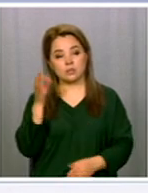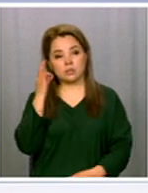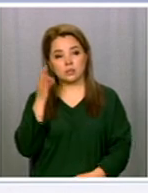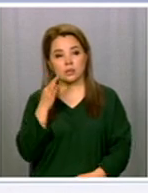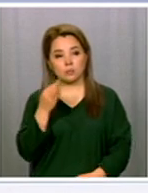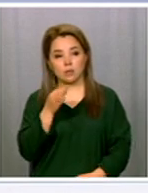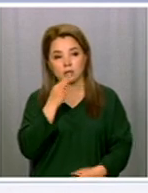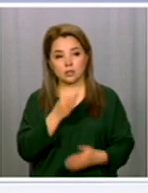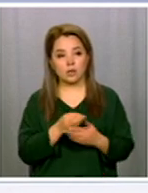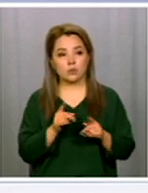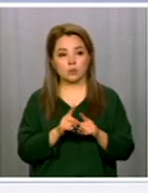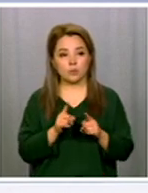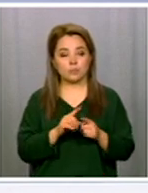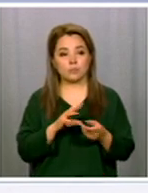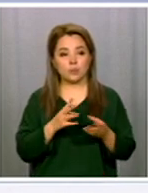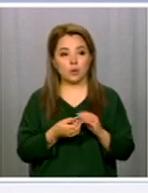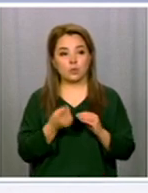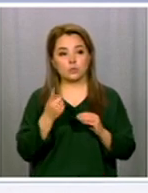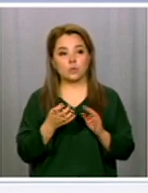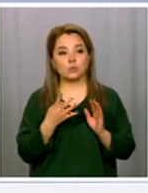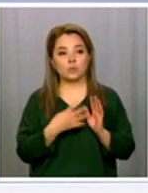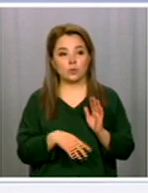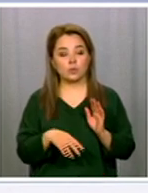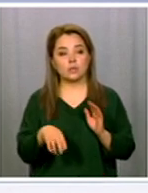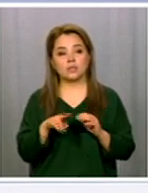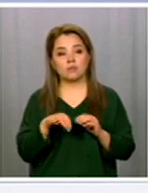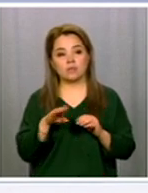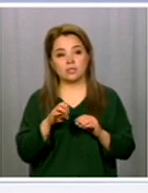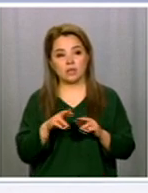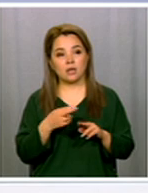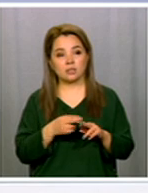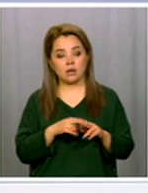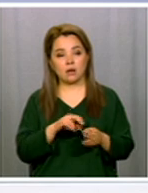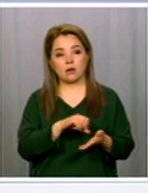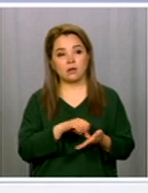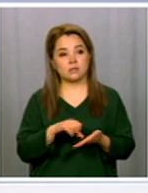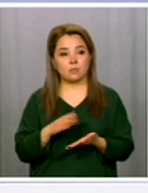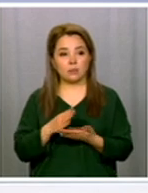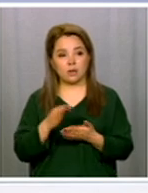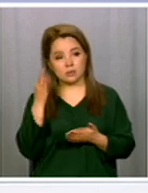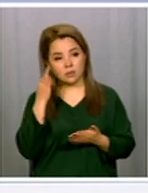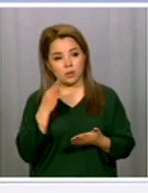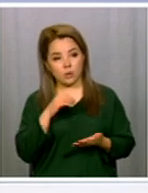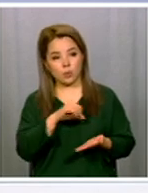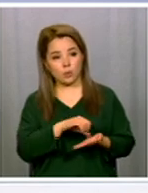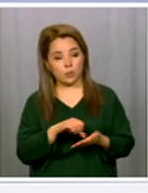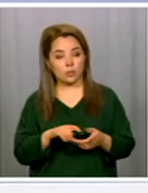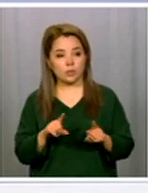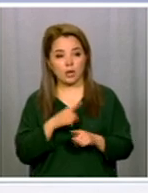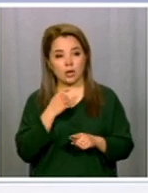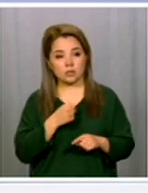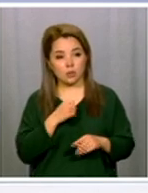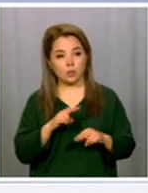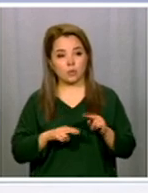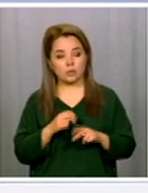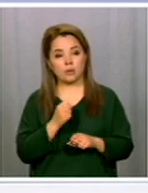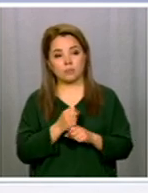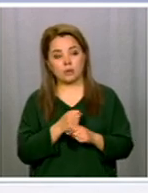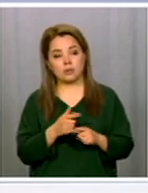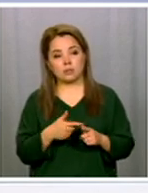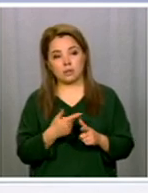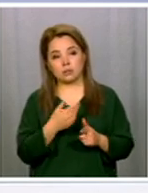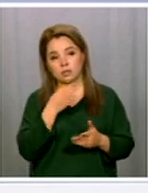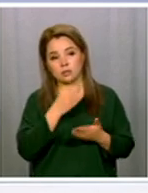құрамына келетін болса, жалпы 190 дивизия қатысты. Яғни бұл барлық Германияның одақтастарының әскери құрамы саны еді. Ал егер